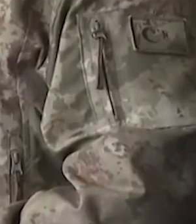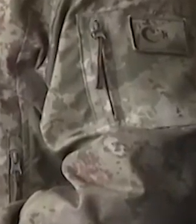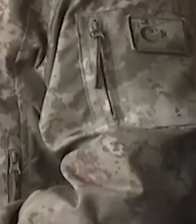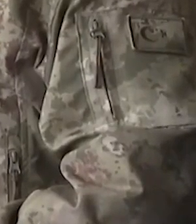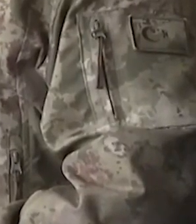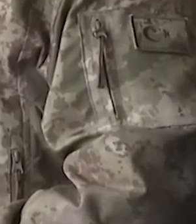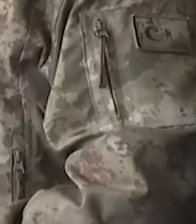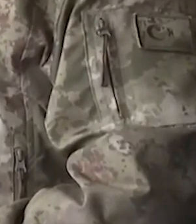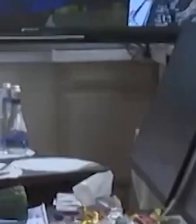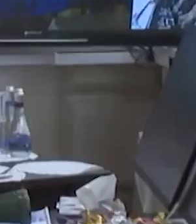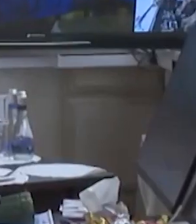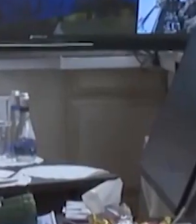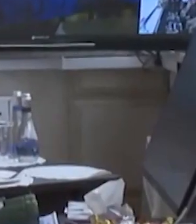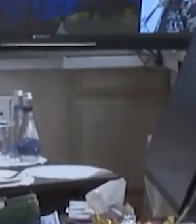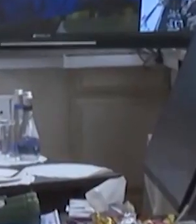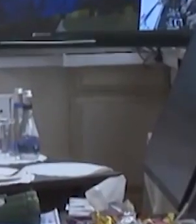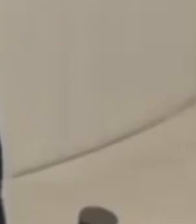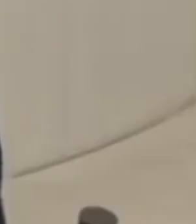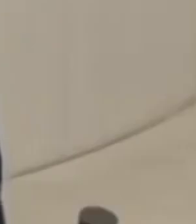ավելի ամուր է կանգնում Բաքվի մեջքին։